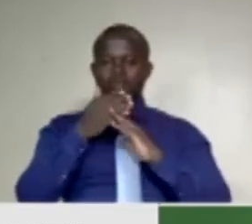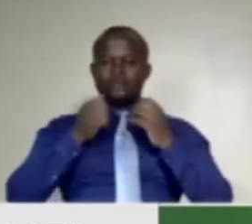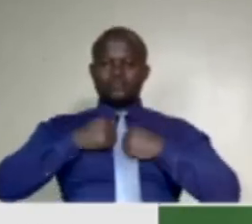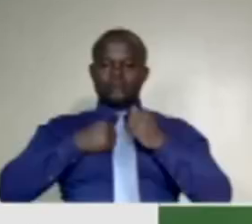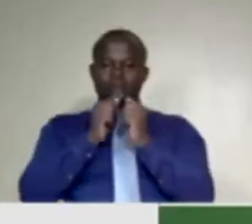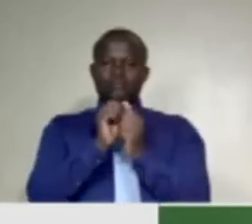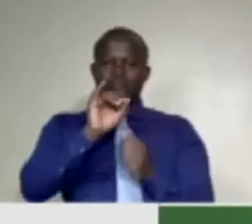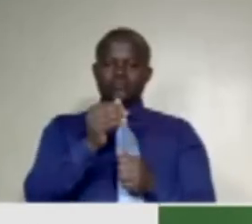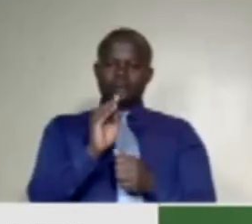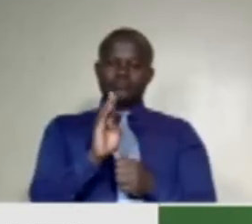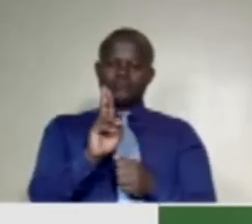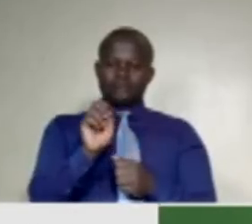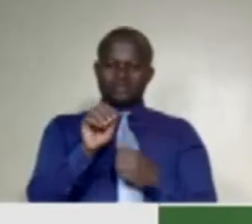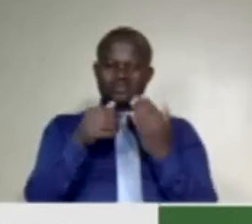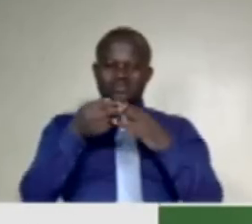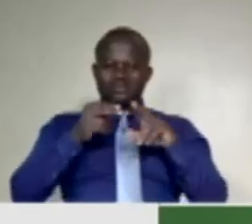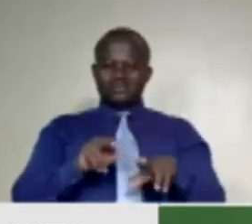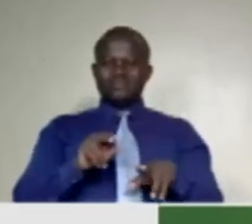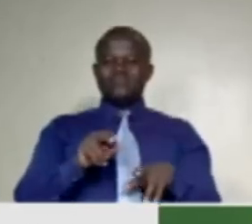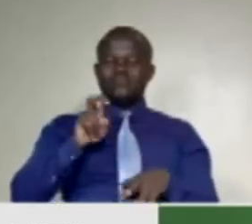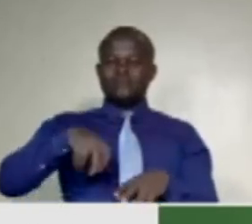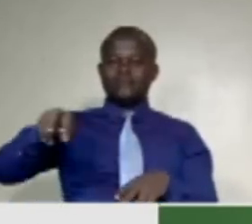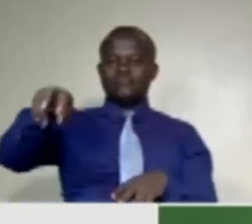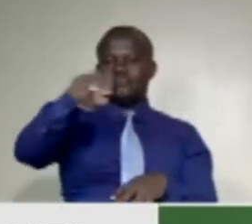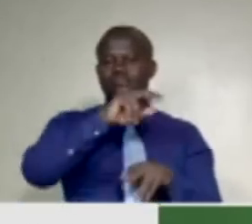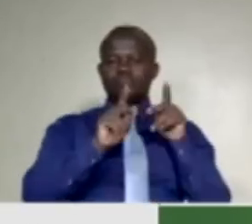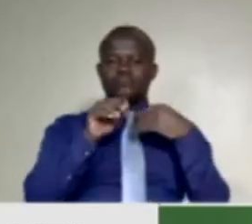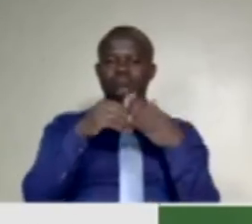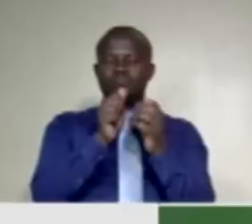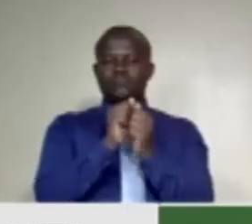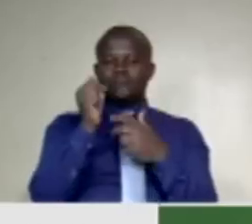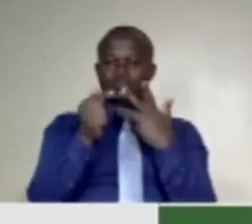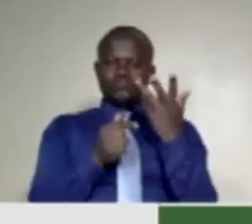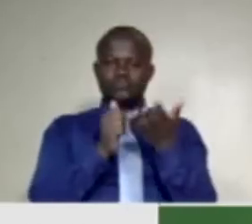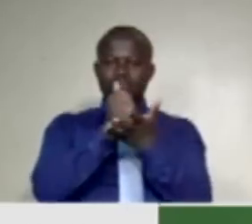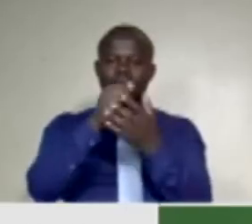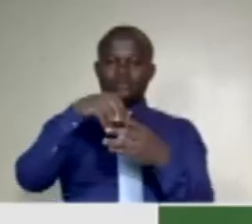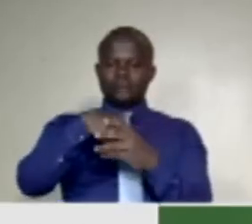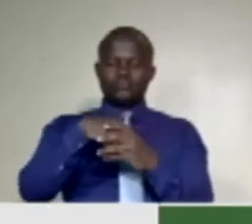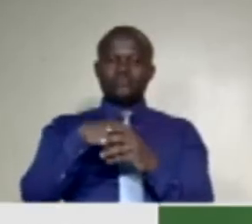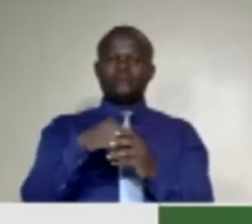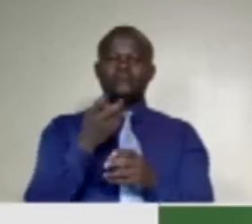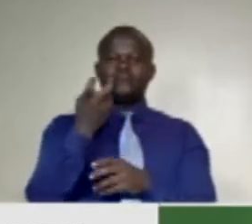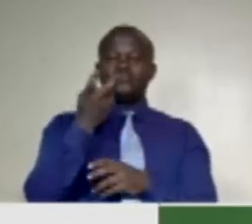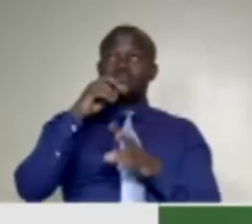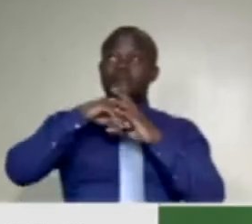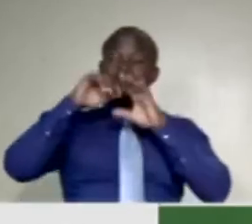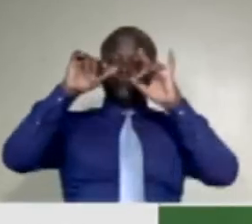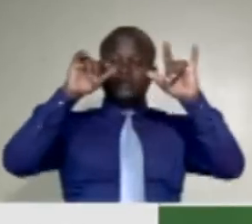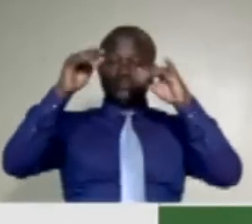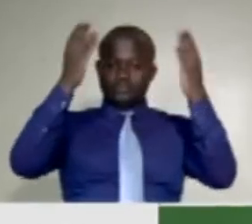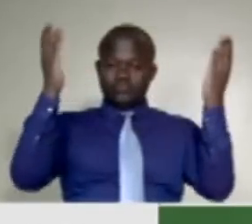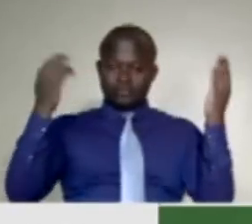na Djibouti habe urujya n'uruza rw'abantu n'ibintu bifashijwemo n'ingendo mu ndege muri iyi nama